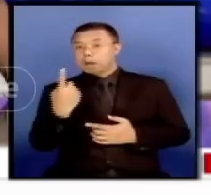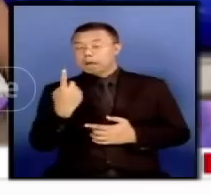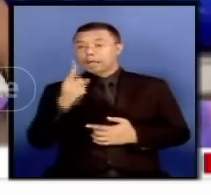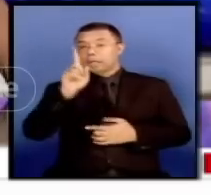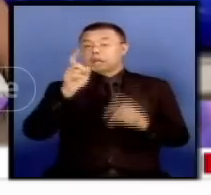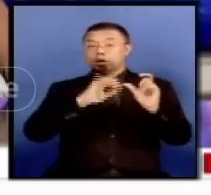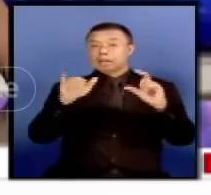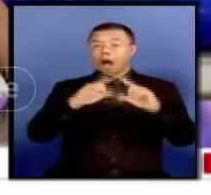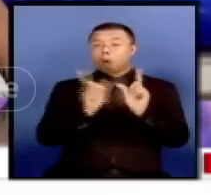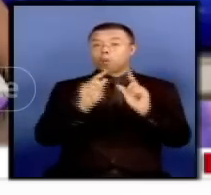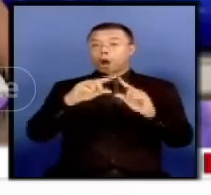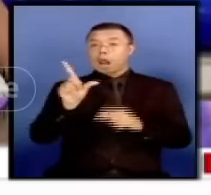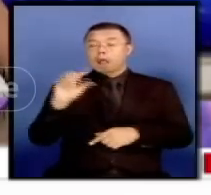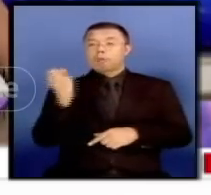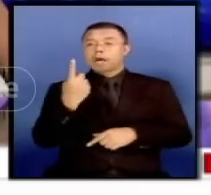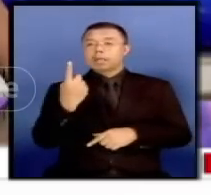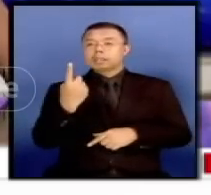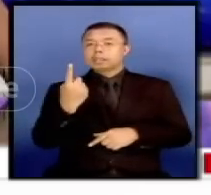Syawal akan bertepatan?